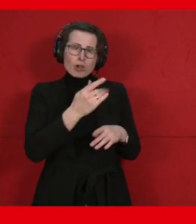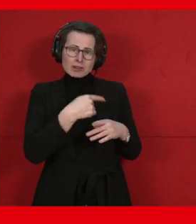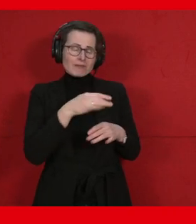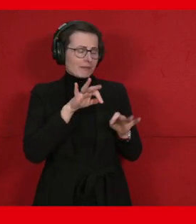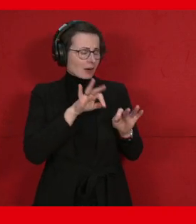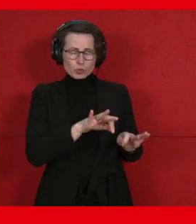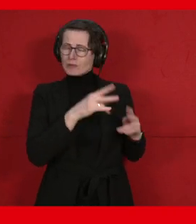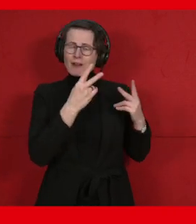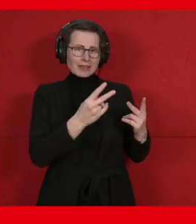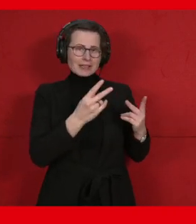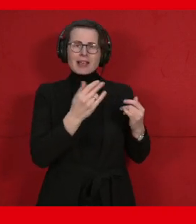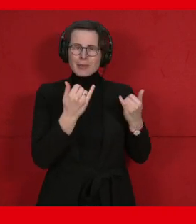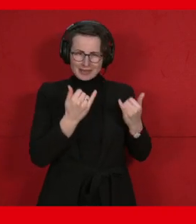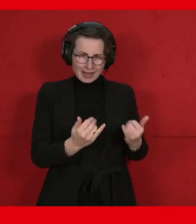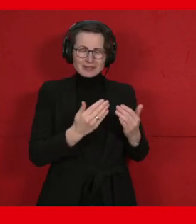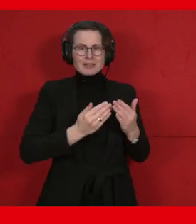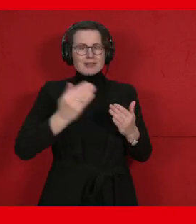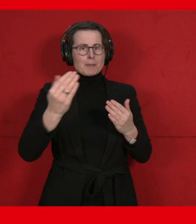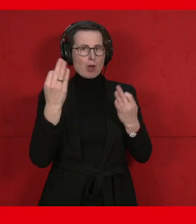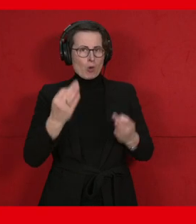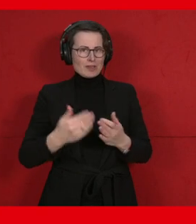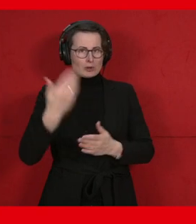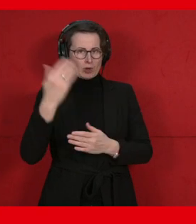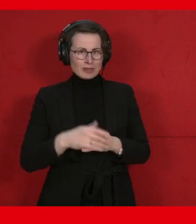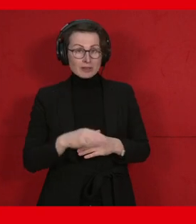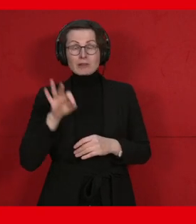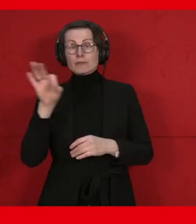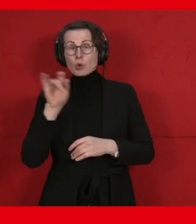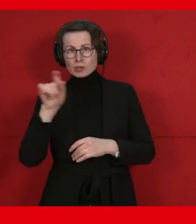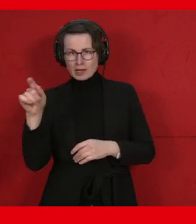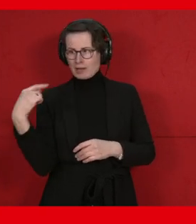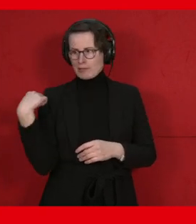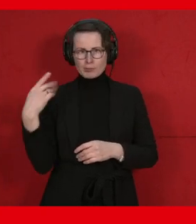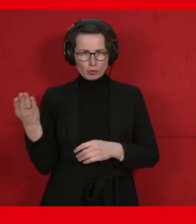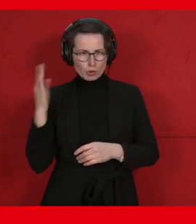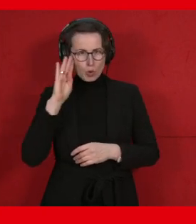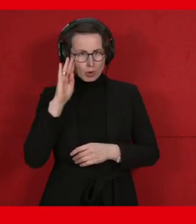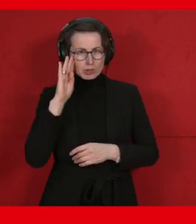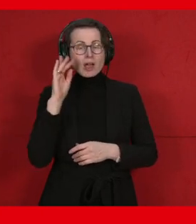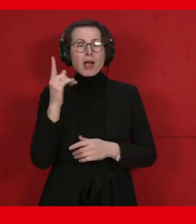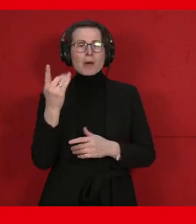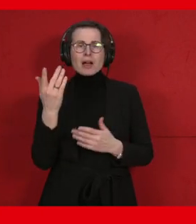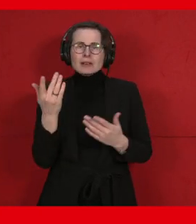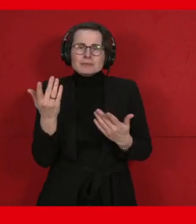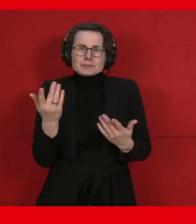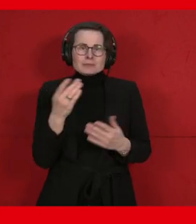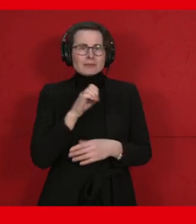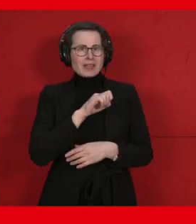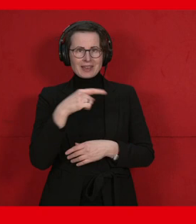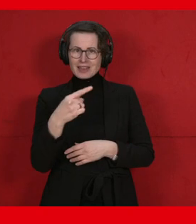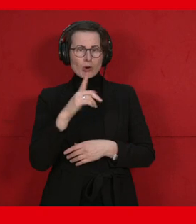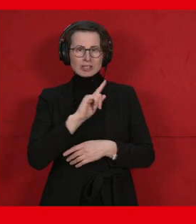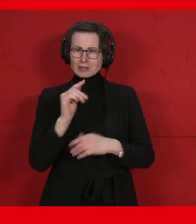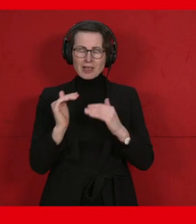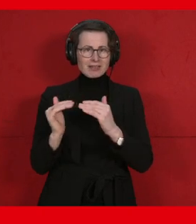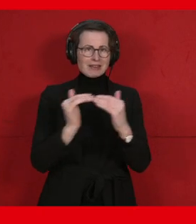Geschichte. Wir brauchen eine Neujustage, einmal für die Unternehmen, das ist bereits angesprochen, aber es gehört auch nicht zu den gerechtesten